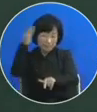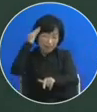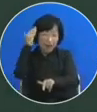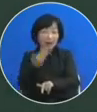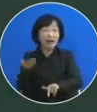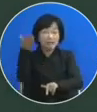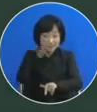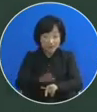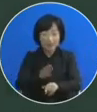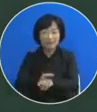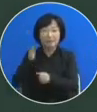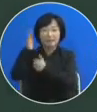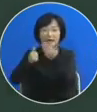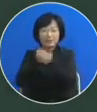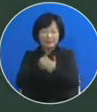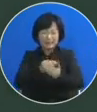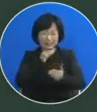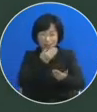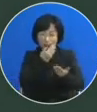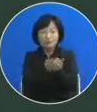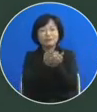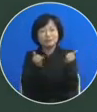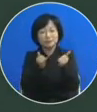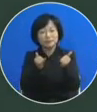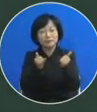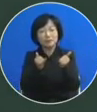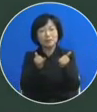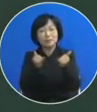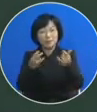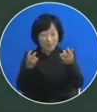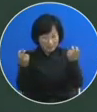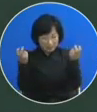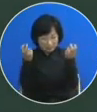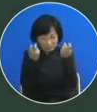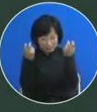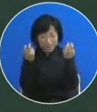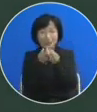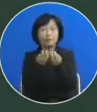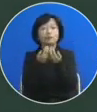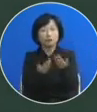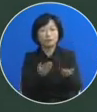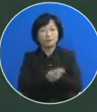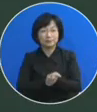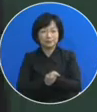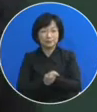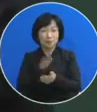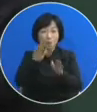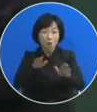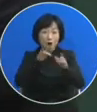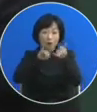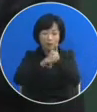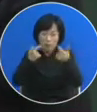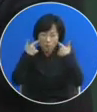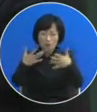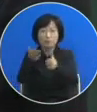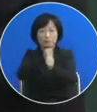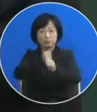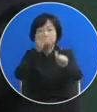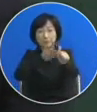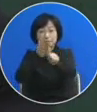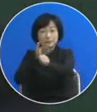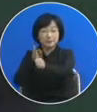I'd say it may hinder this way, but it's through that that God picks out the real ones. 오늘 이 언약을 굳게 붙잡으시기 바랍니다. And firmly grab hold this covenant today.